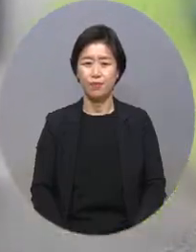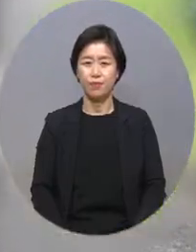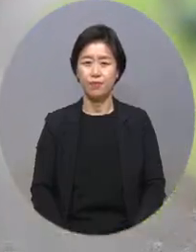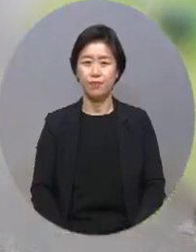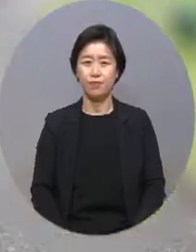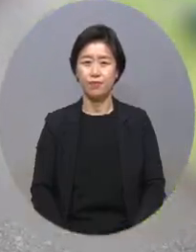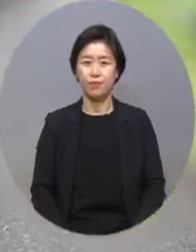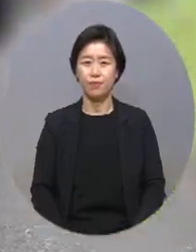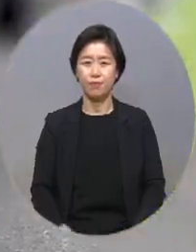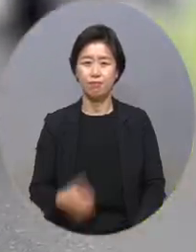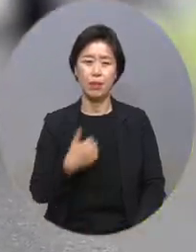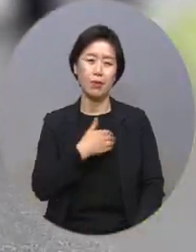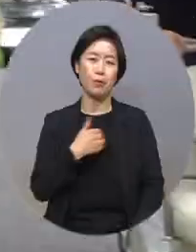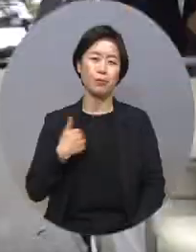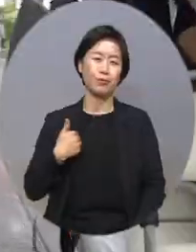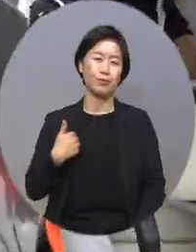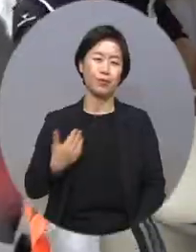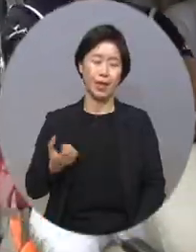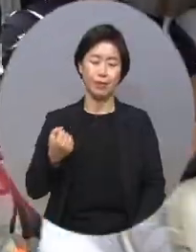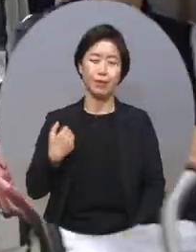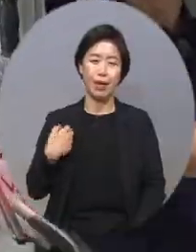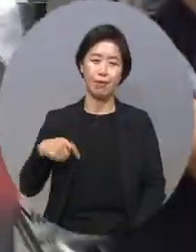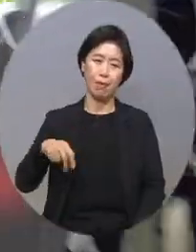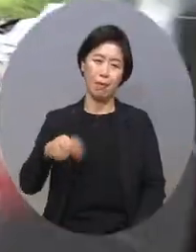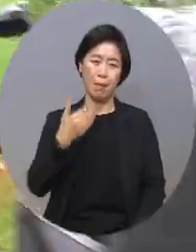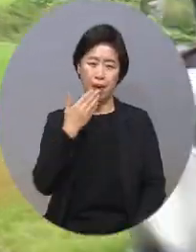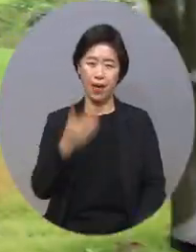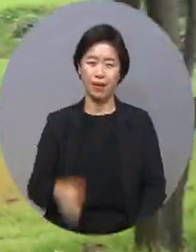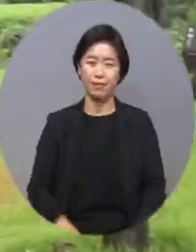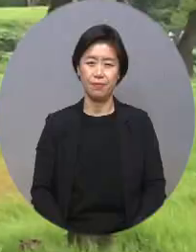이렇게 여유 있게 걸으려고요. 안녕.